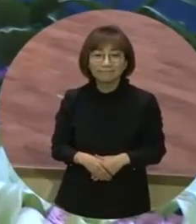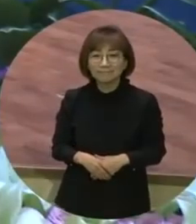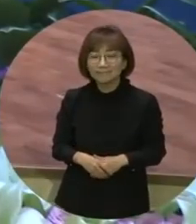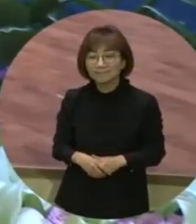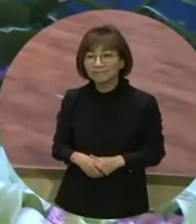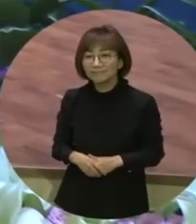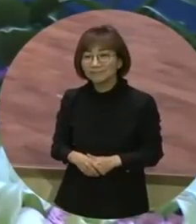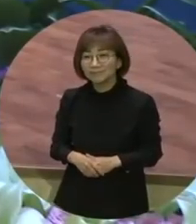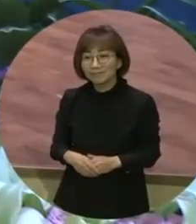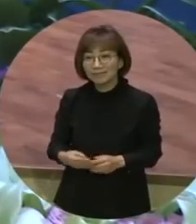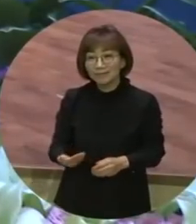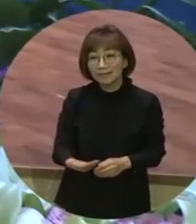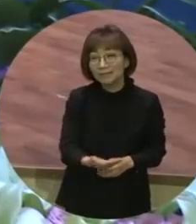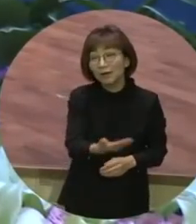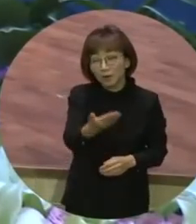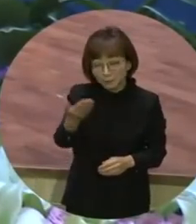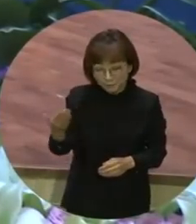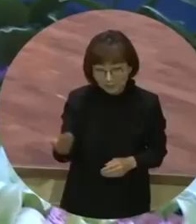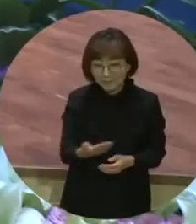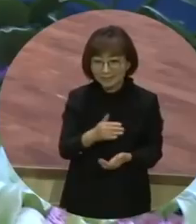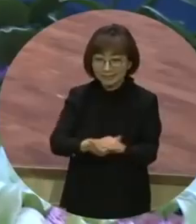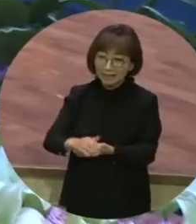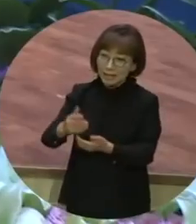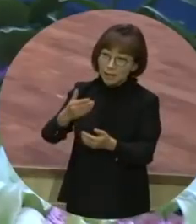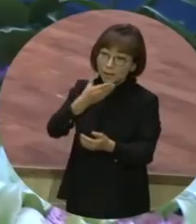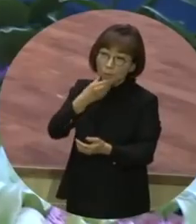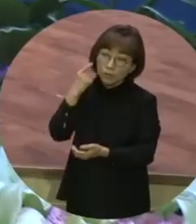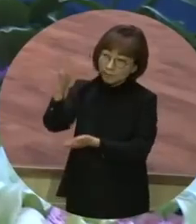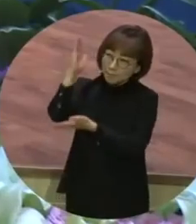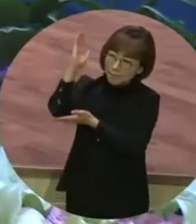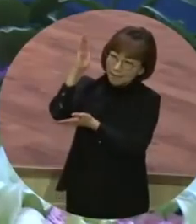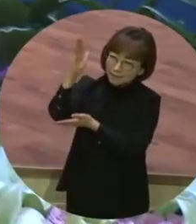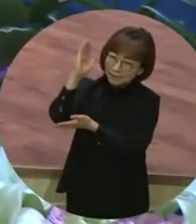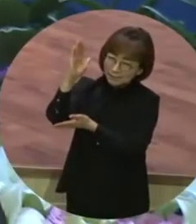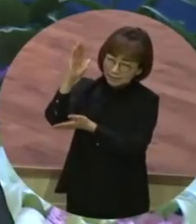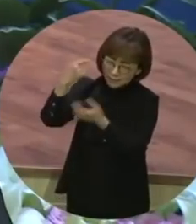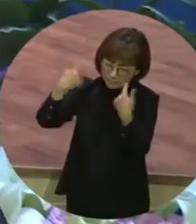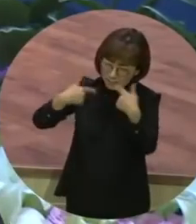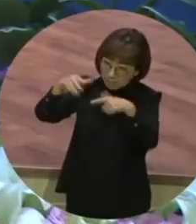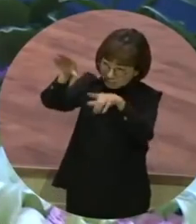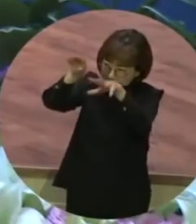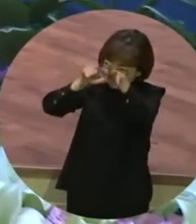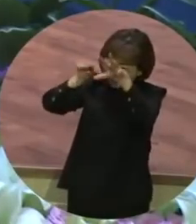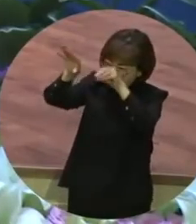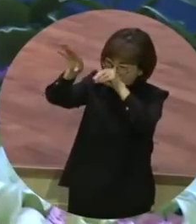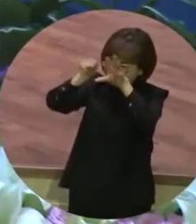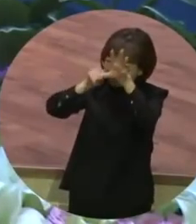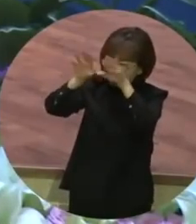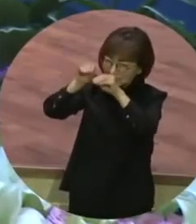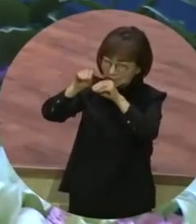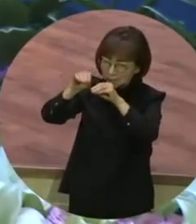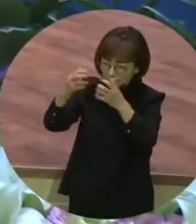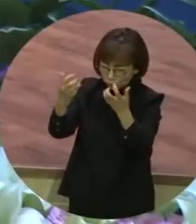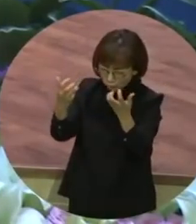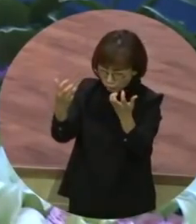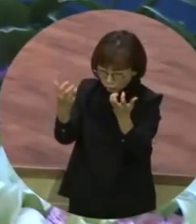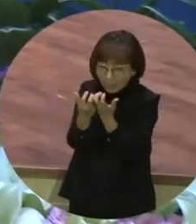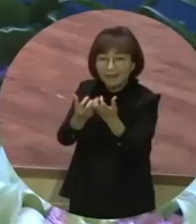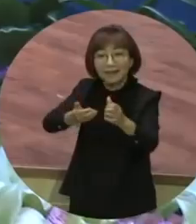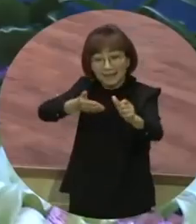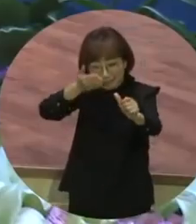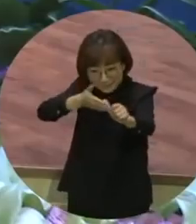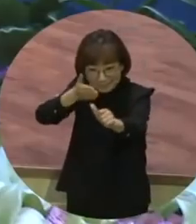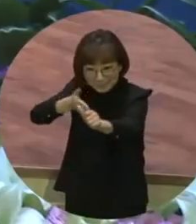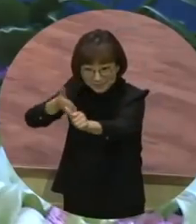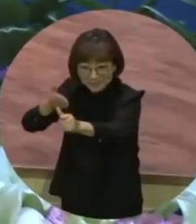영계도 성도들 강단을 통해서 선포되는 복음 메시지를 날마다 여러분 듣고 충만하시기 바랍니다. 그 정도가